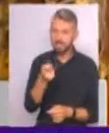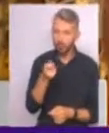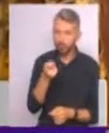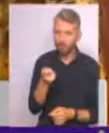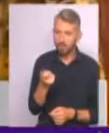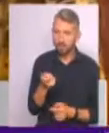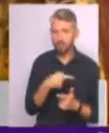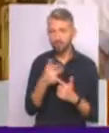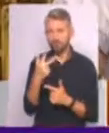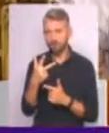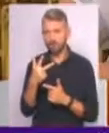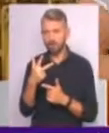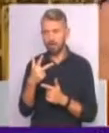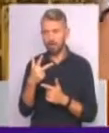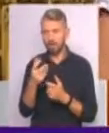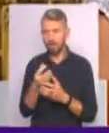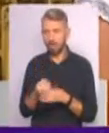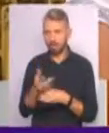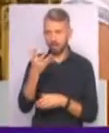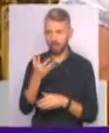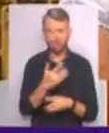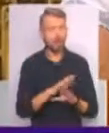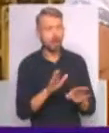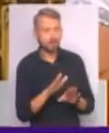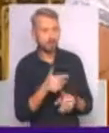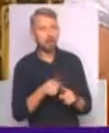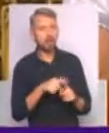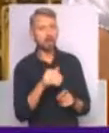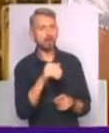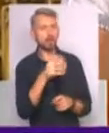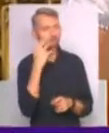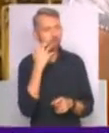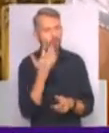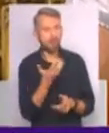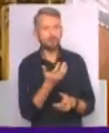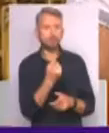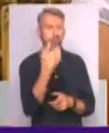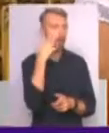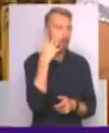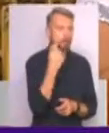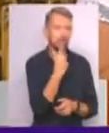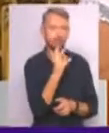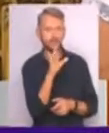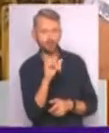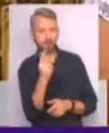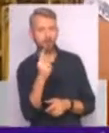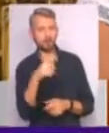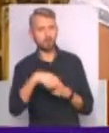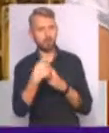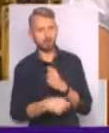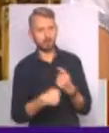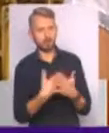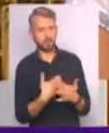конечно. Четыре ананаса? Это фрукты. Это фрукты. Это одно яблоко, допустим, одно киви, один банан, одно банан. К примеру.